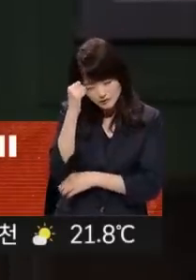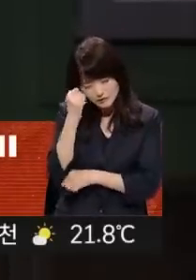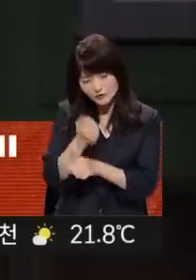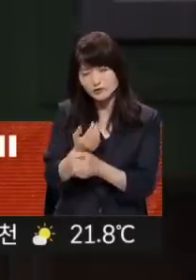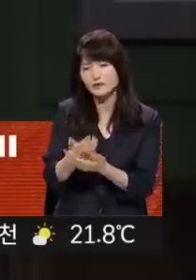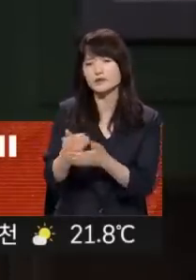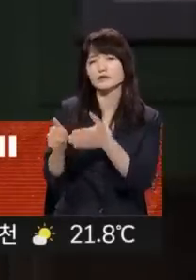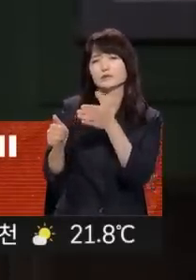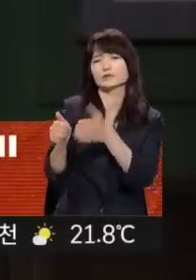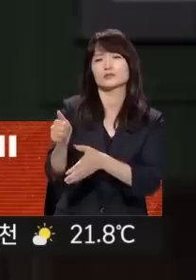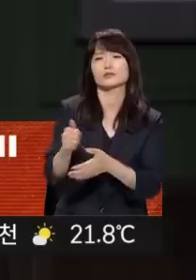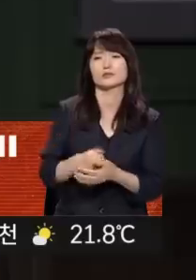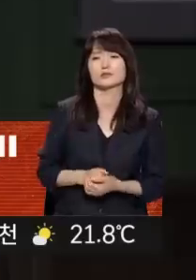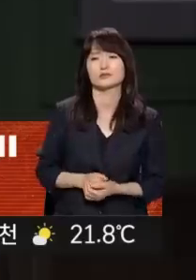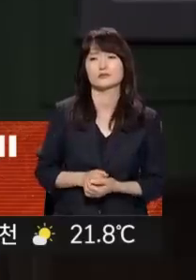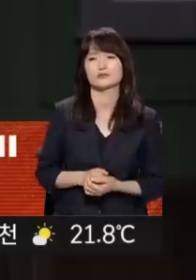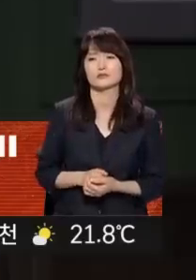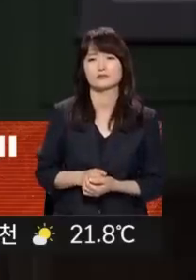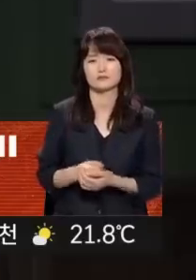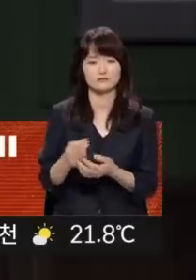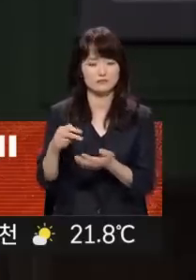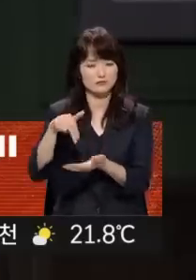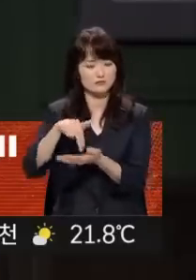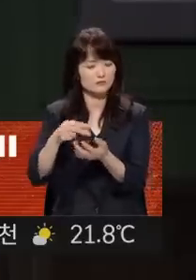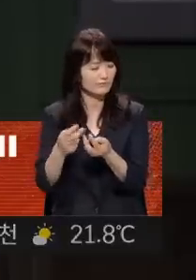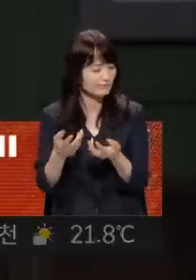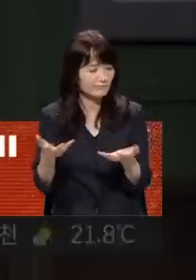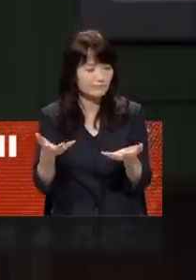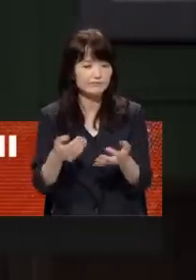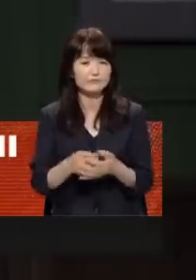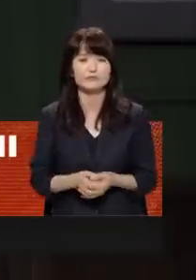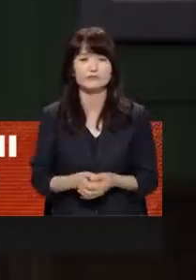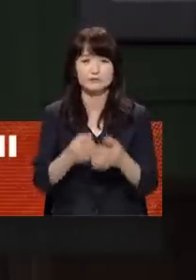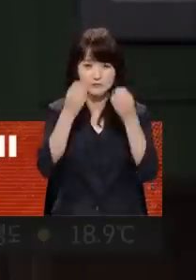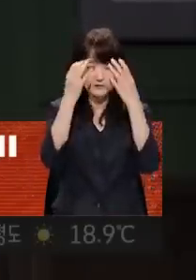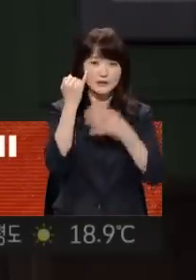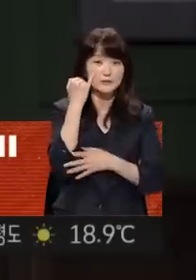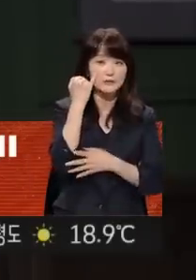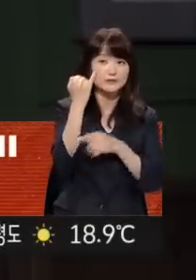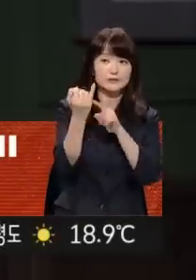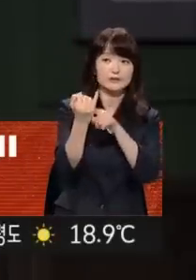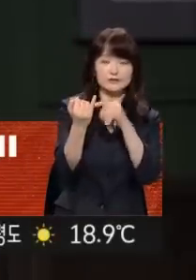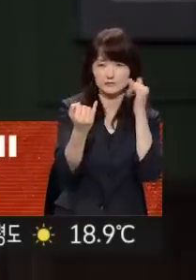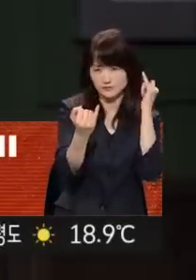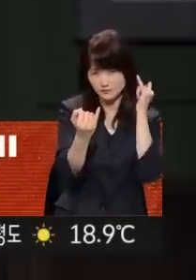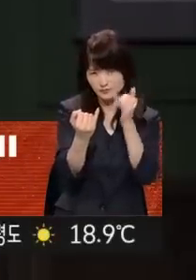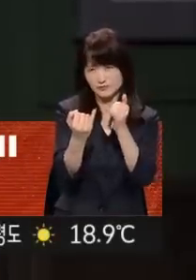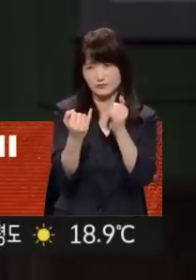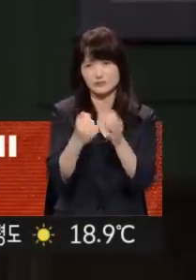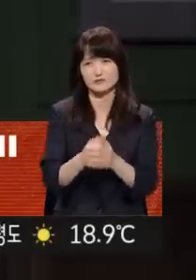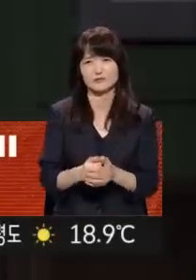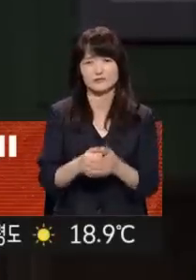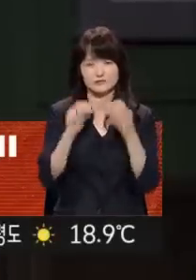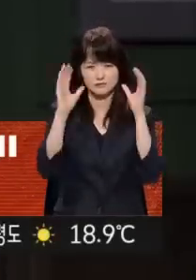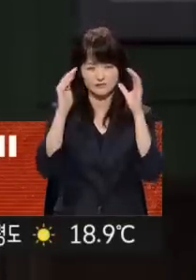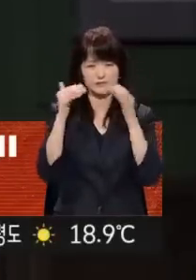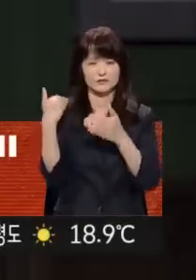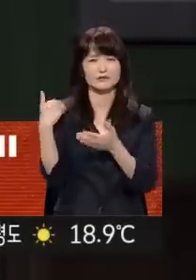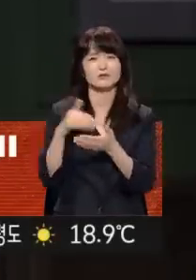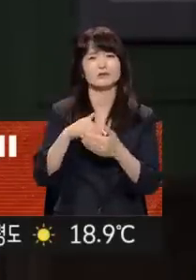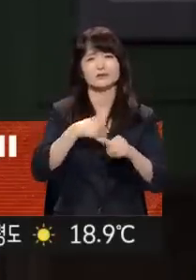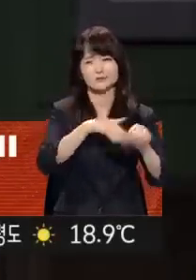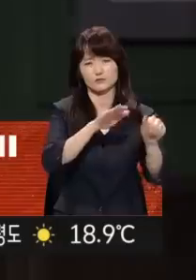애원을 했다고 합니다 하지만 경기원으로서는 어쩔 수가 없다 보니까 세이모한테 보호자니까 세이모한테 또 연락을 해서 아이를 집으로